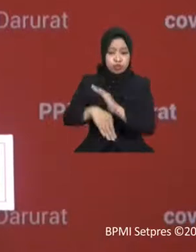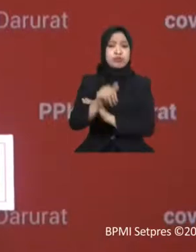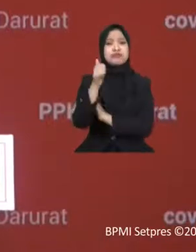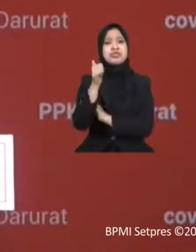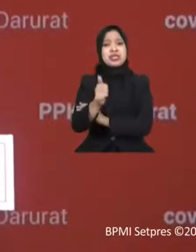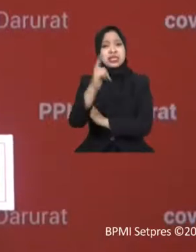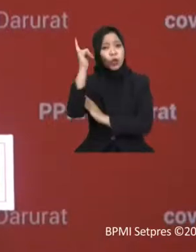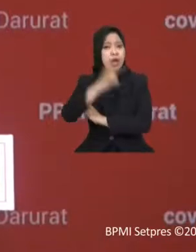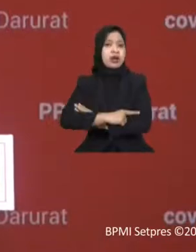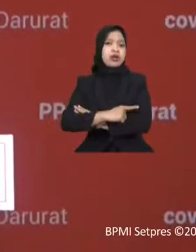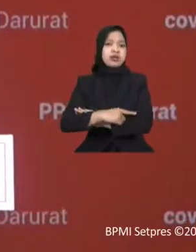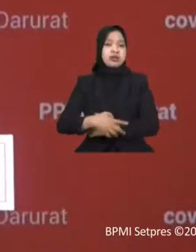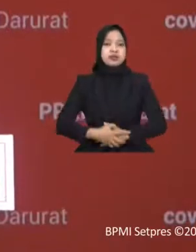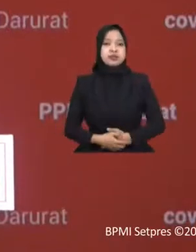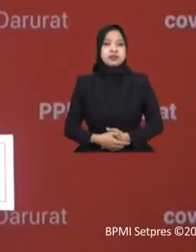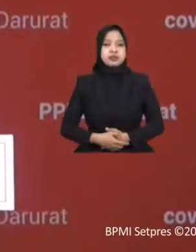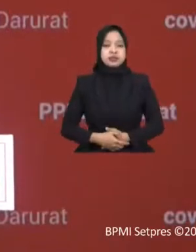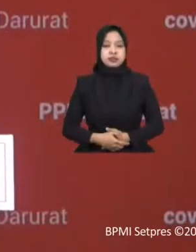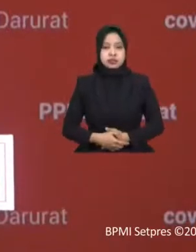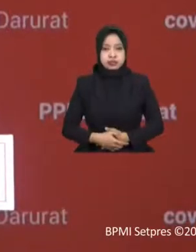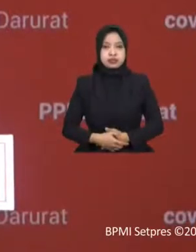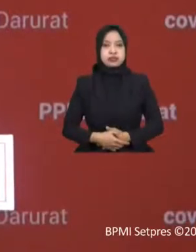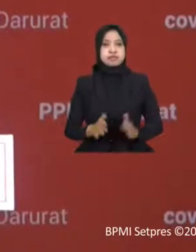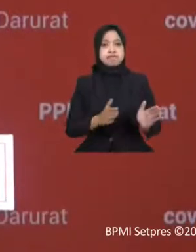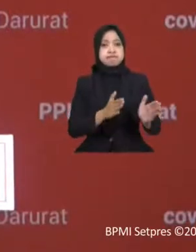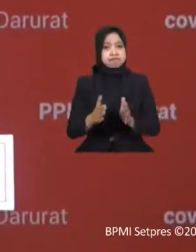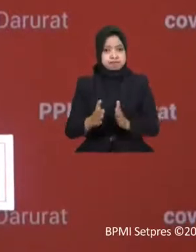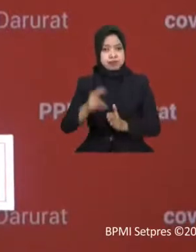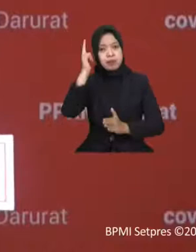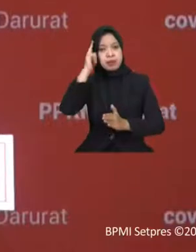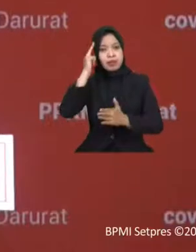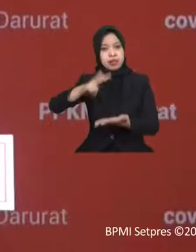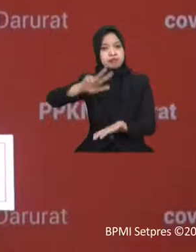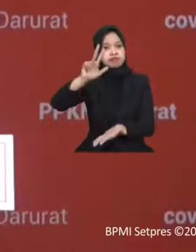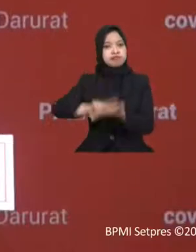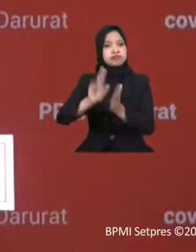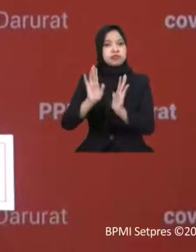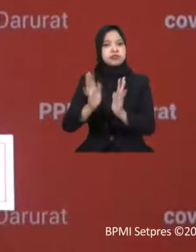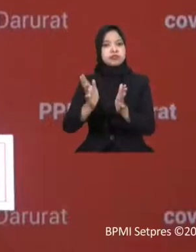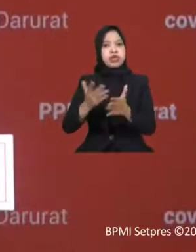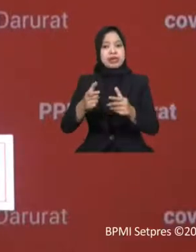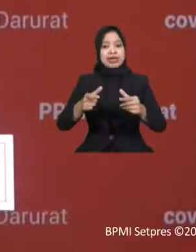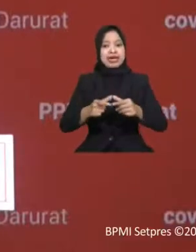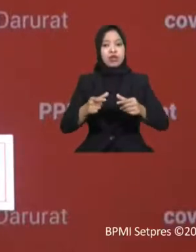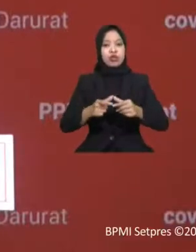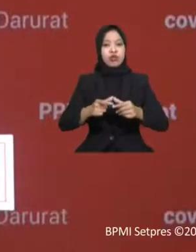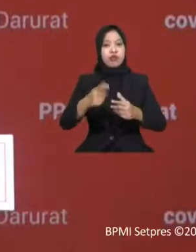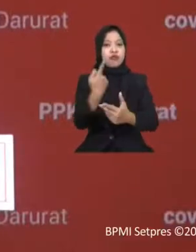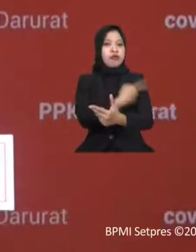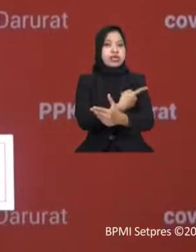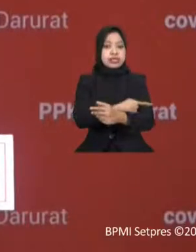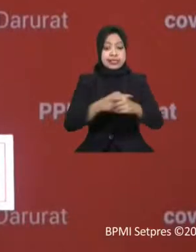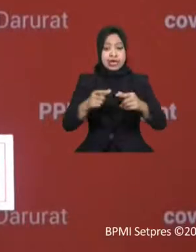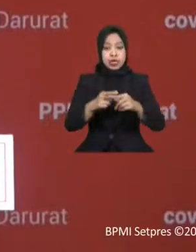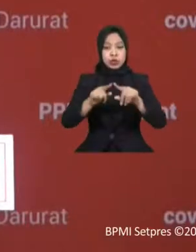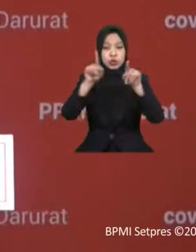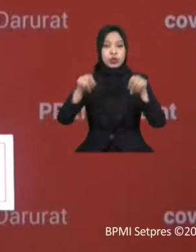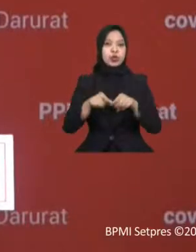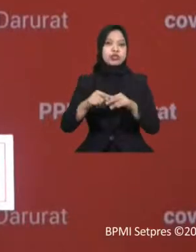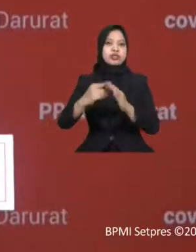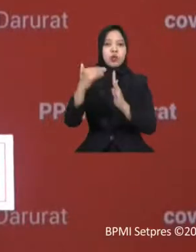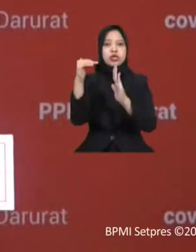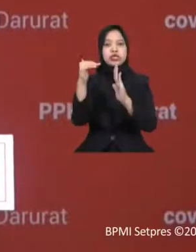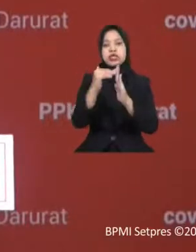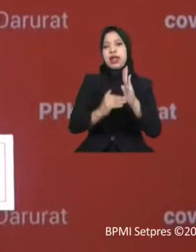perharinya pemerintah juga telah memutuskan agar kartu vaksin menjadi salah satu